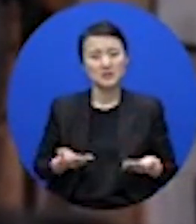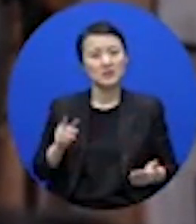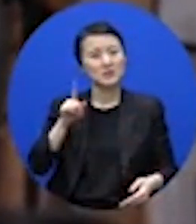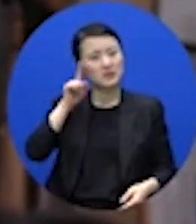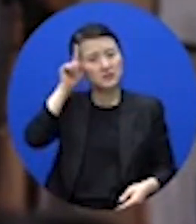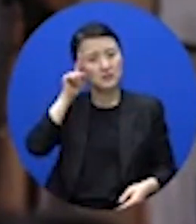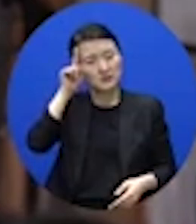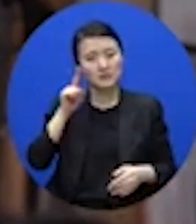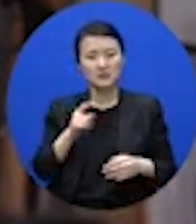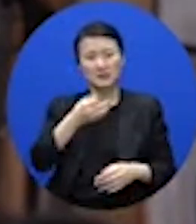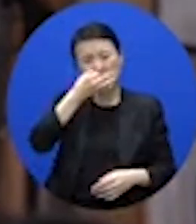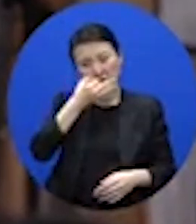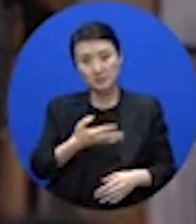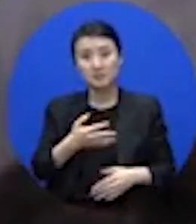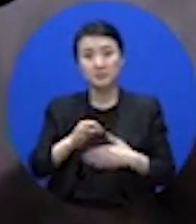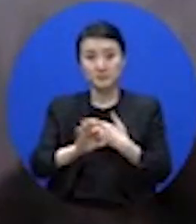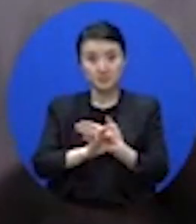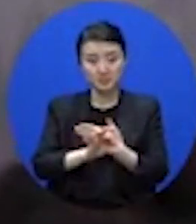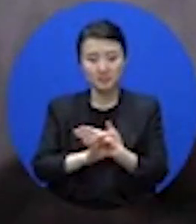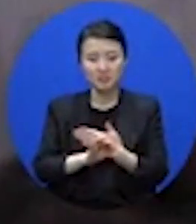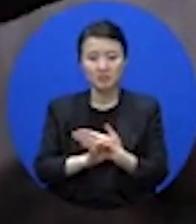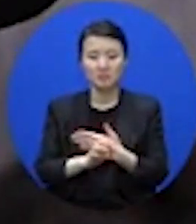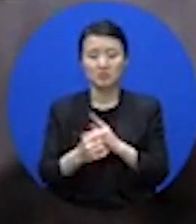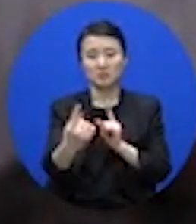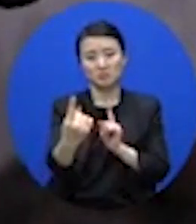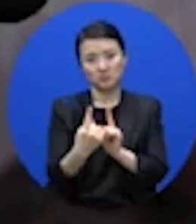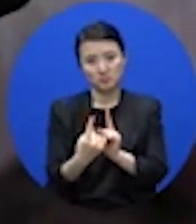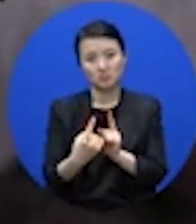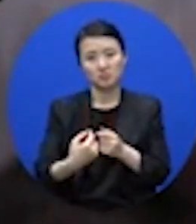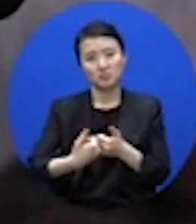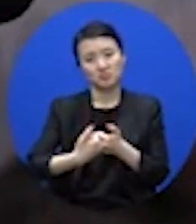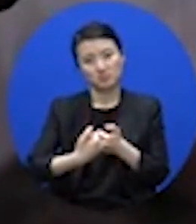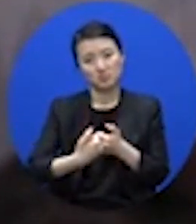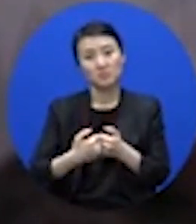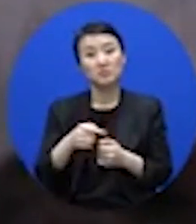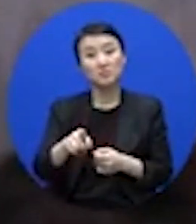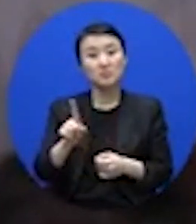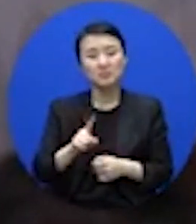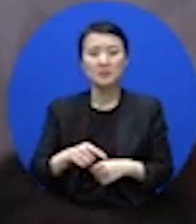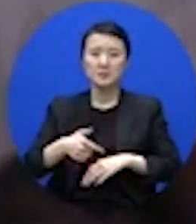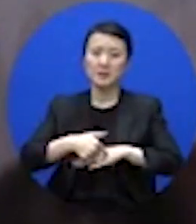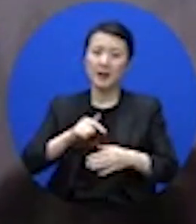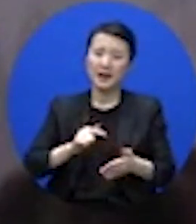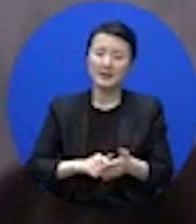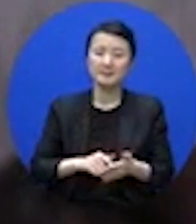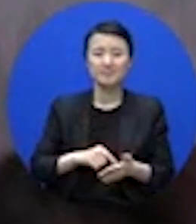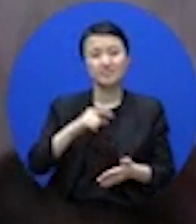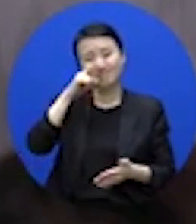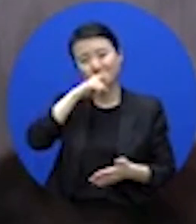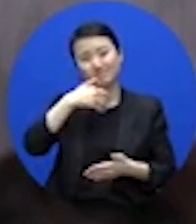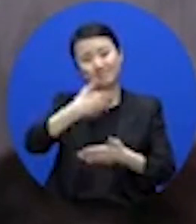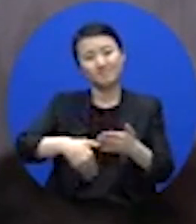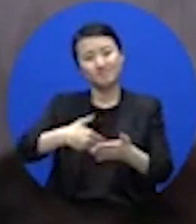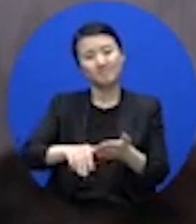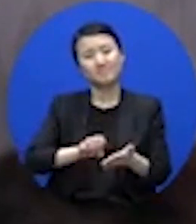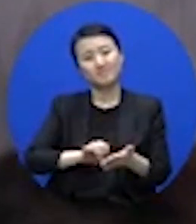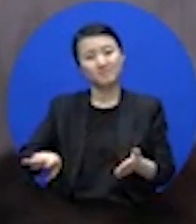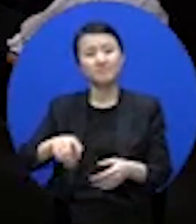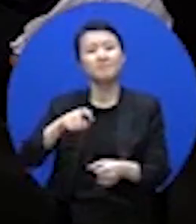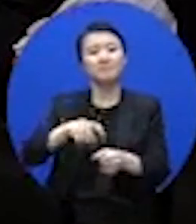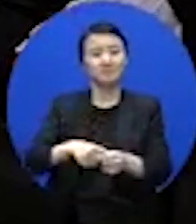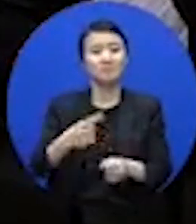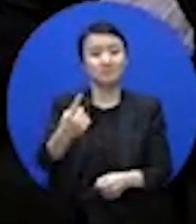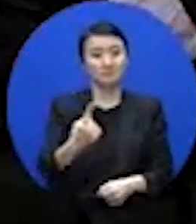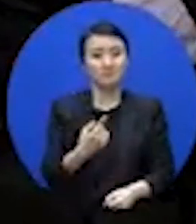많이 받거나 힘들거나 이런 것들을 마음의 먼지를 떨어내기 위해서도 이제 저랑 많은 상담과 세션을